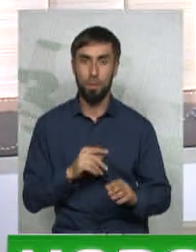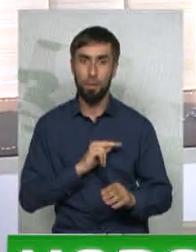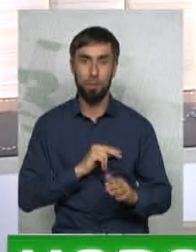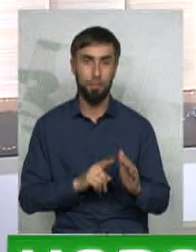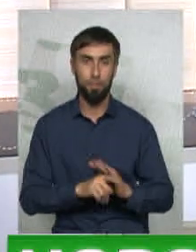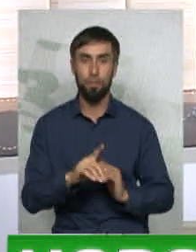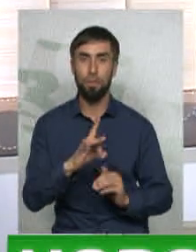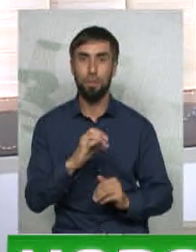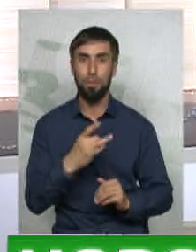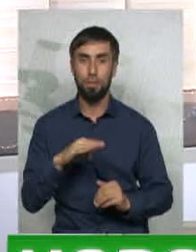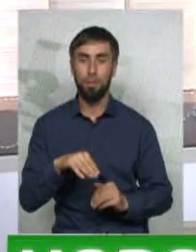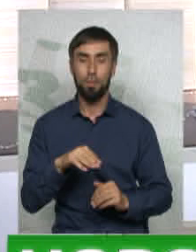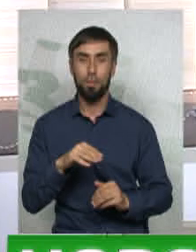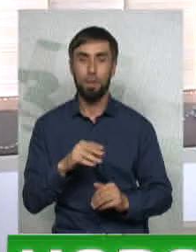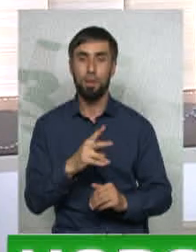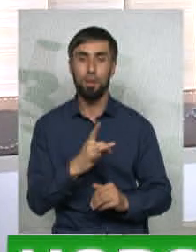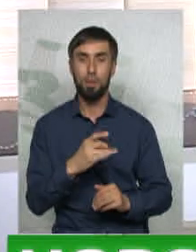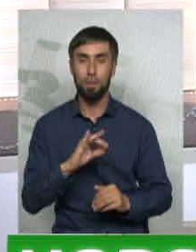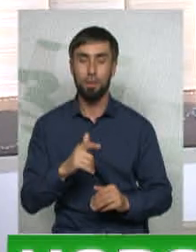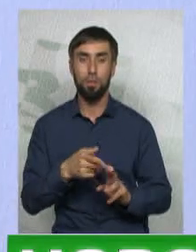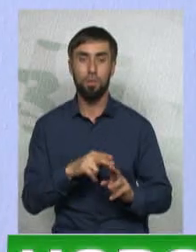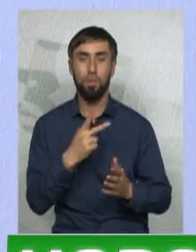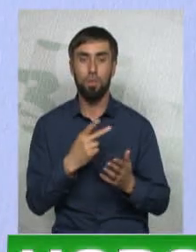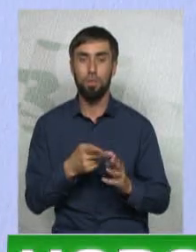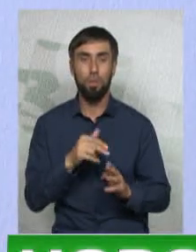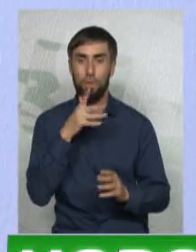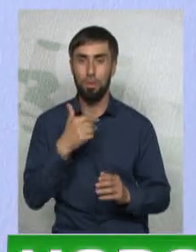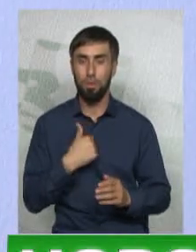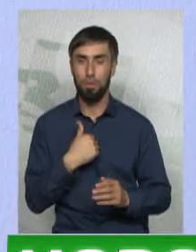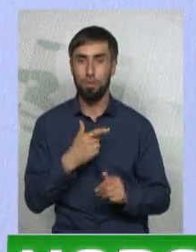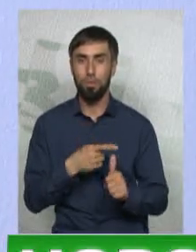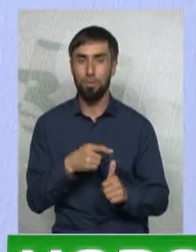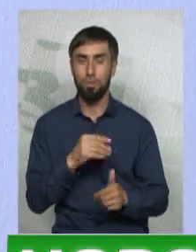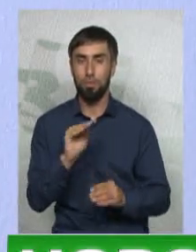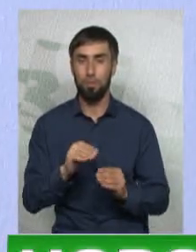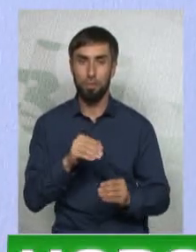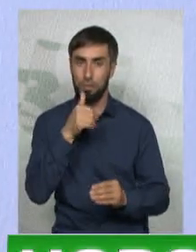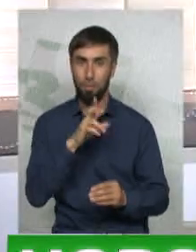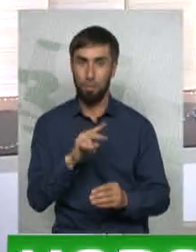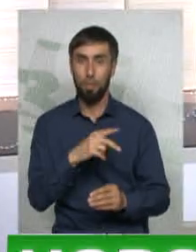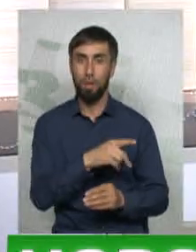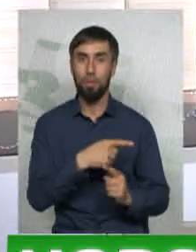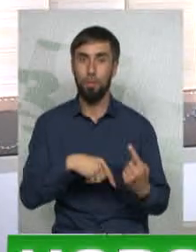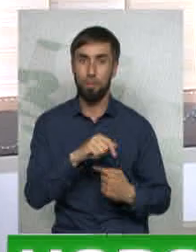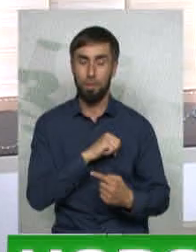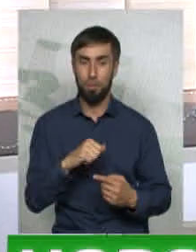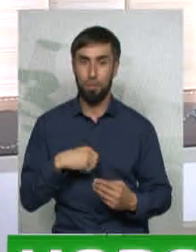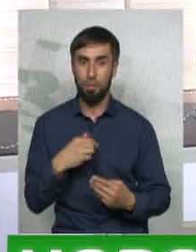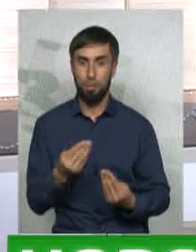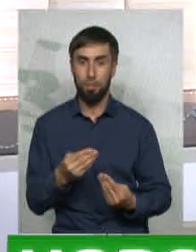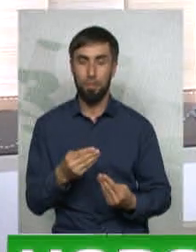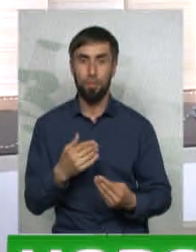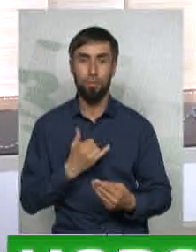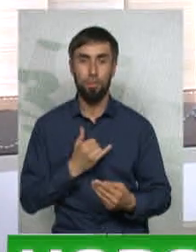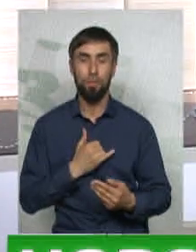что рейтинг оценивается не по показателям, которые мы подаем. У нас в республике рассматривали около свыше